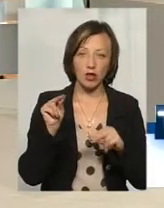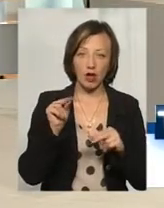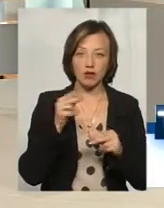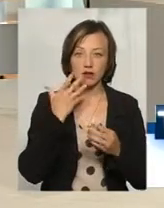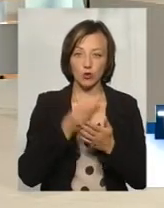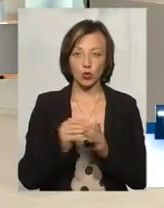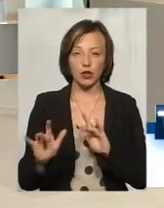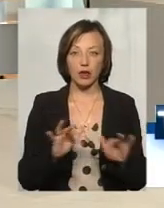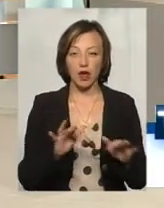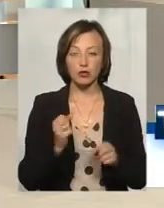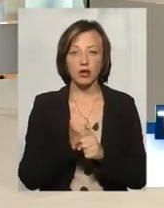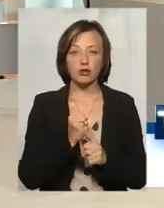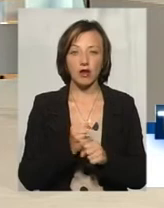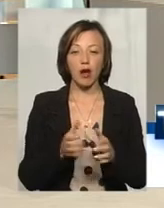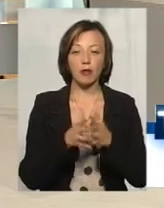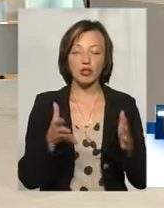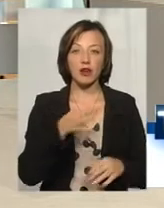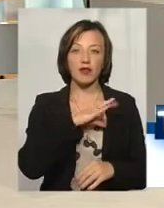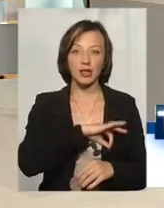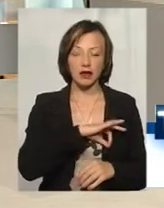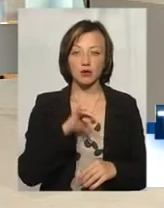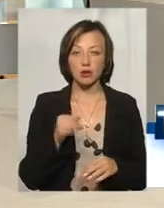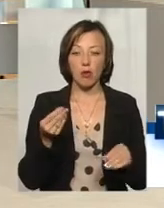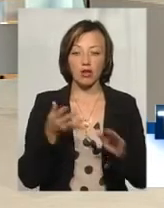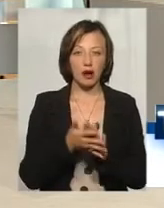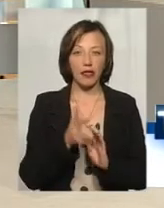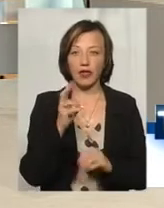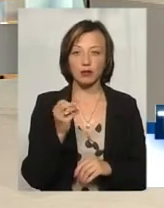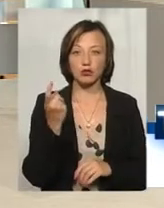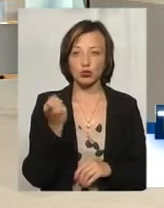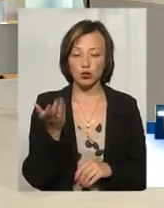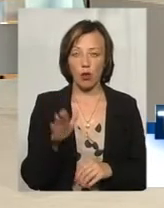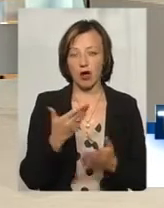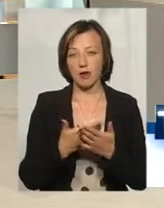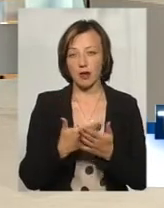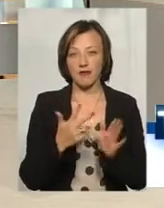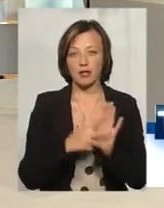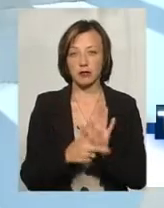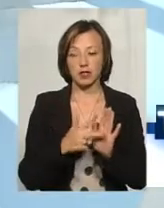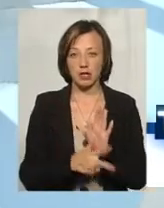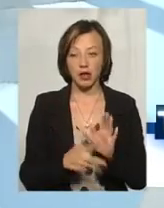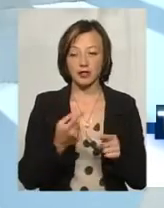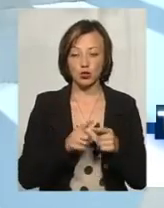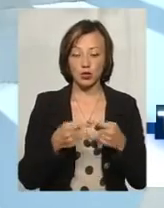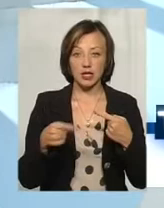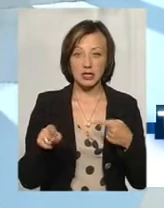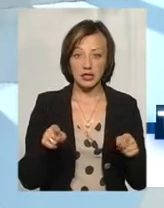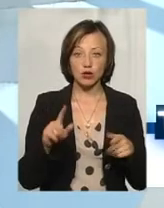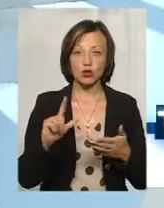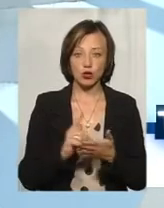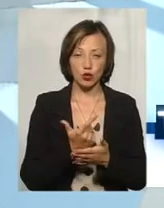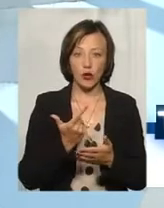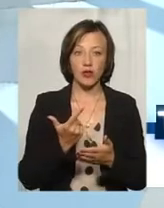свою діяльність, щоб працювати більш ефективно і потратити не 100, наприклад, а 80. А оцю різницю